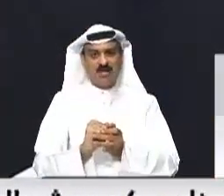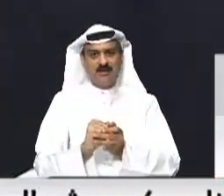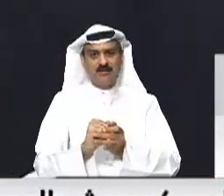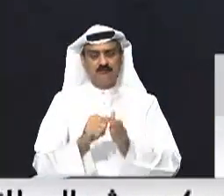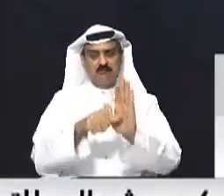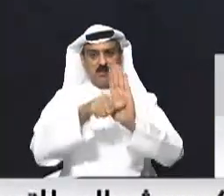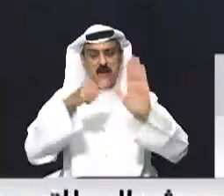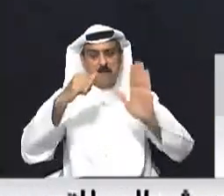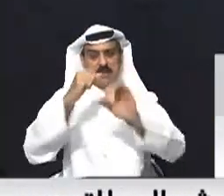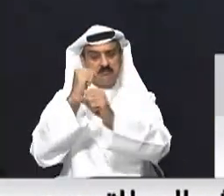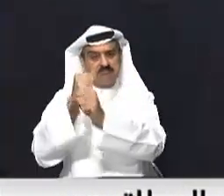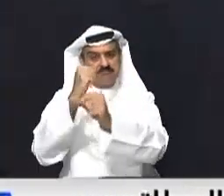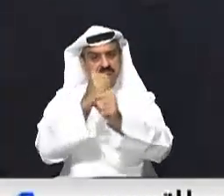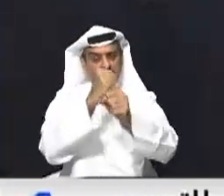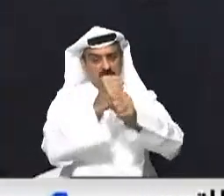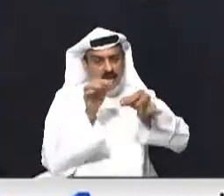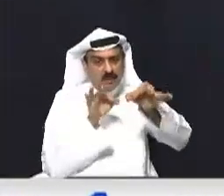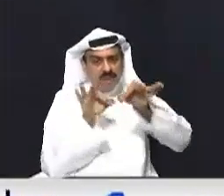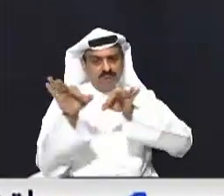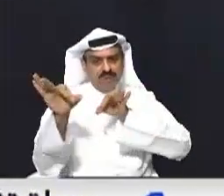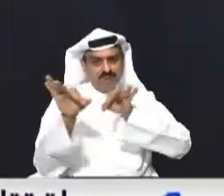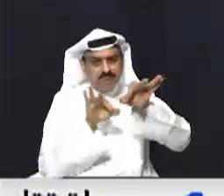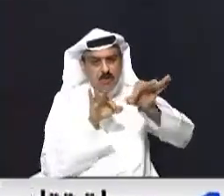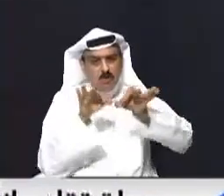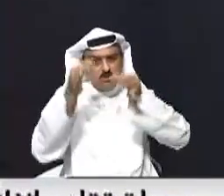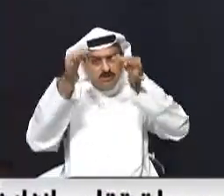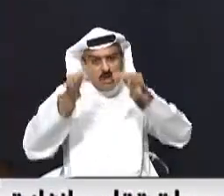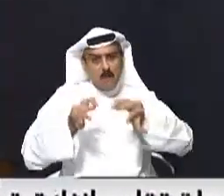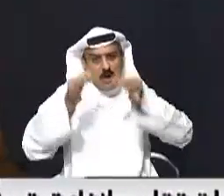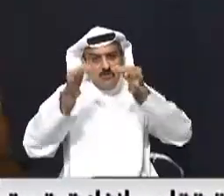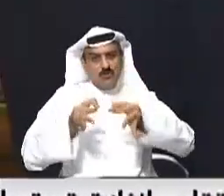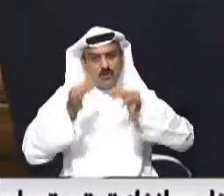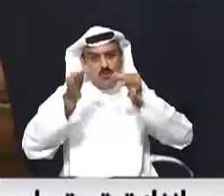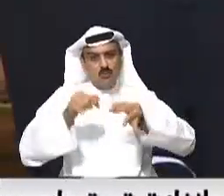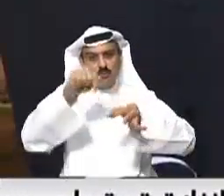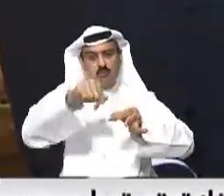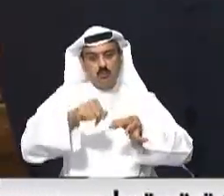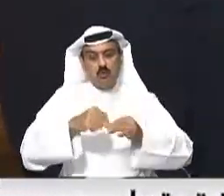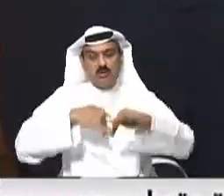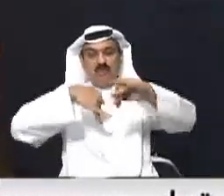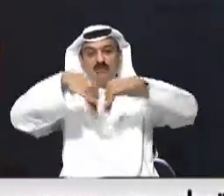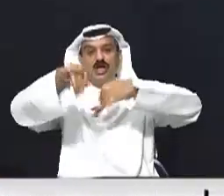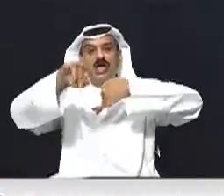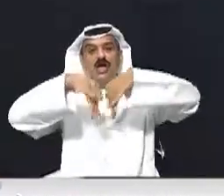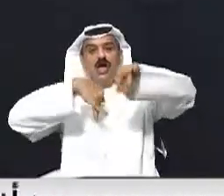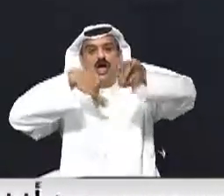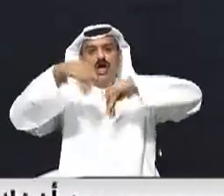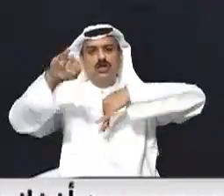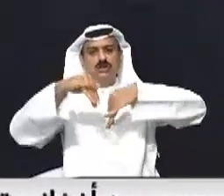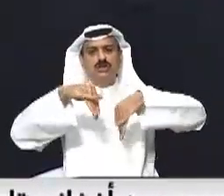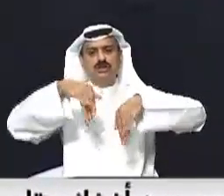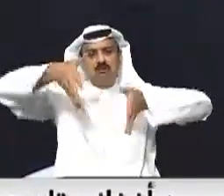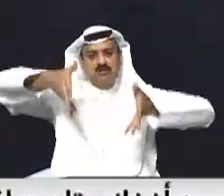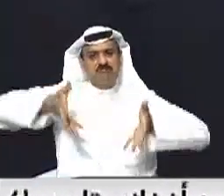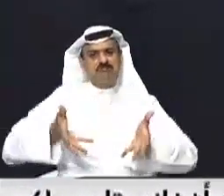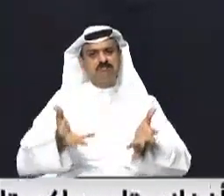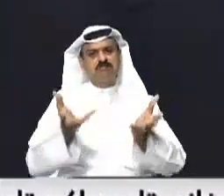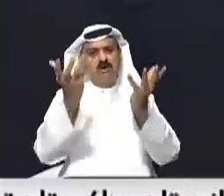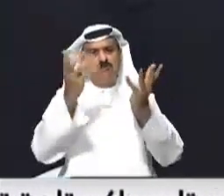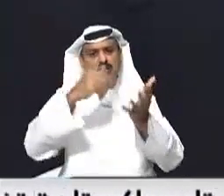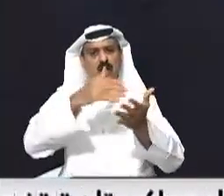بالبدء بوضع خطة أن يعني يقوم بإصلاح جميع الحفر المتواجدة